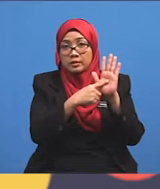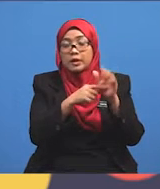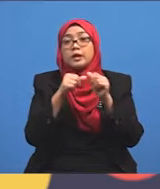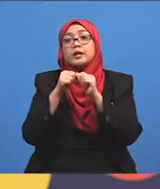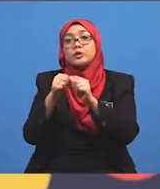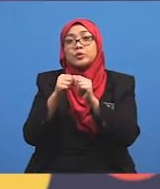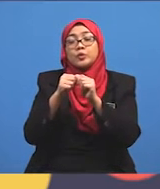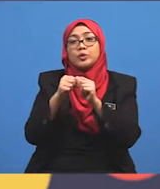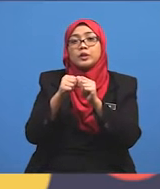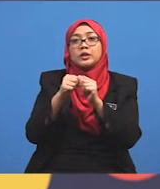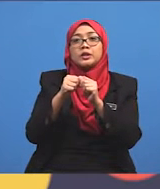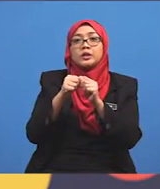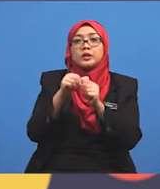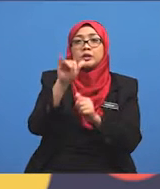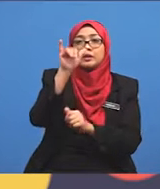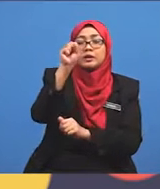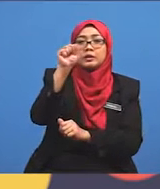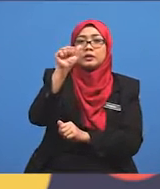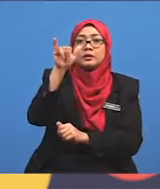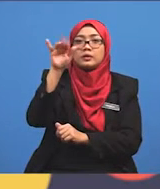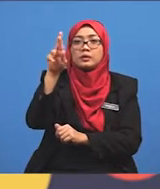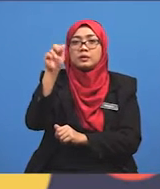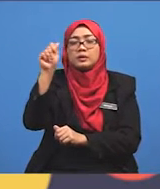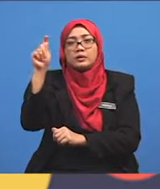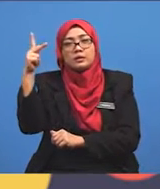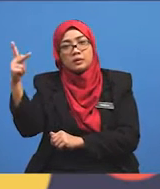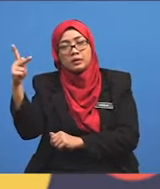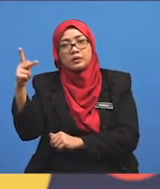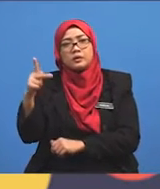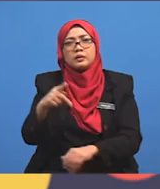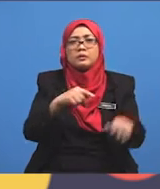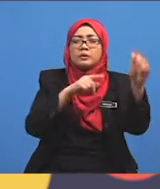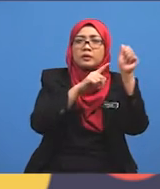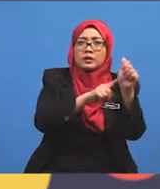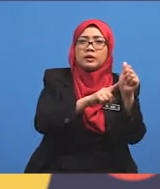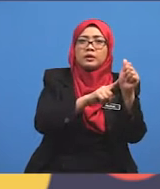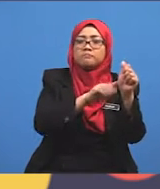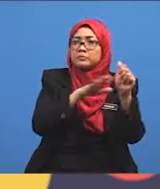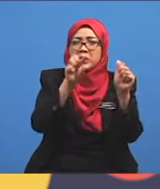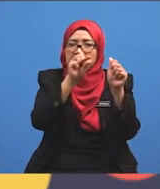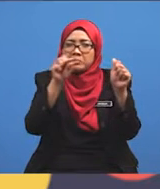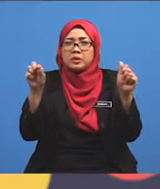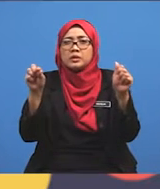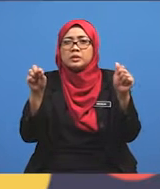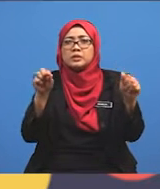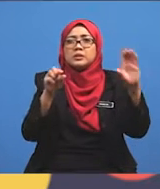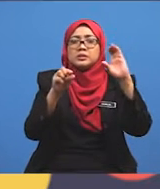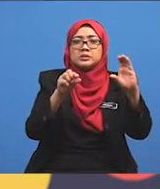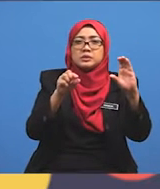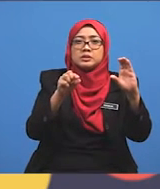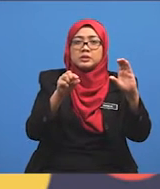Tidak nipis. B. Ketat dan berwarna-warni. C. Tudung yang menampakkan